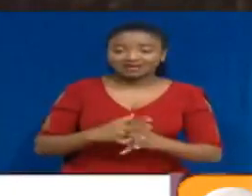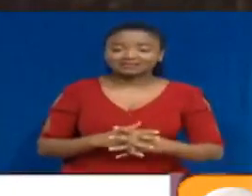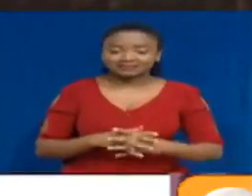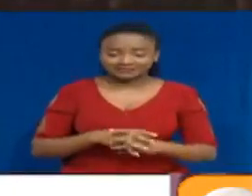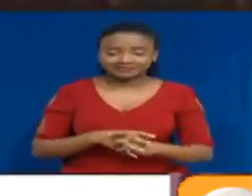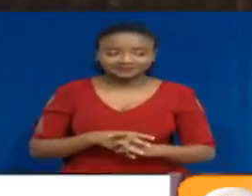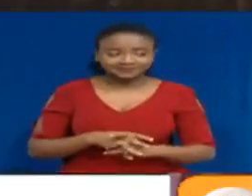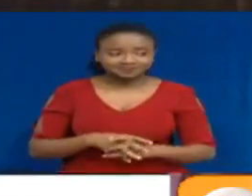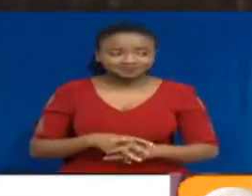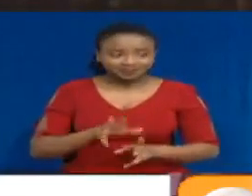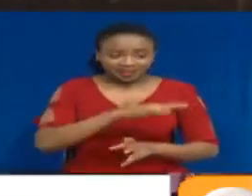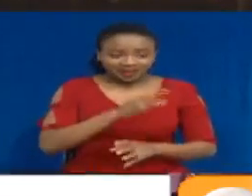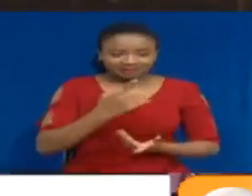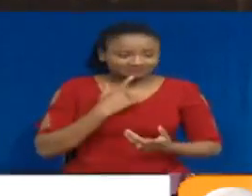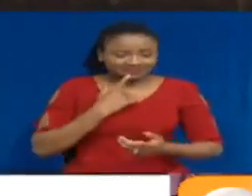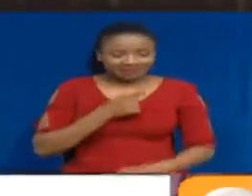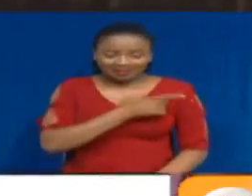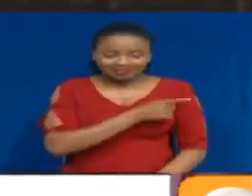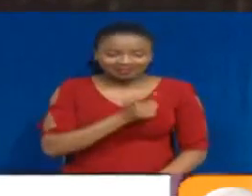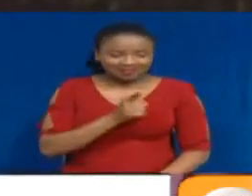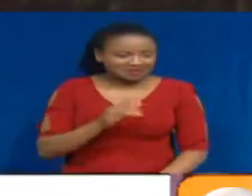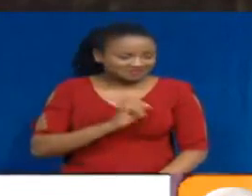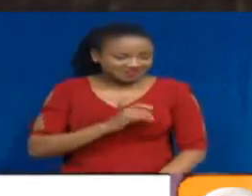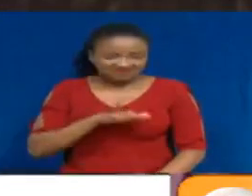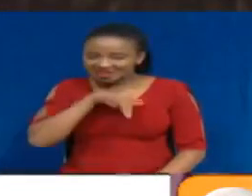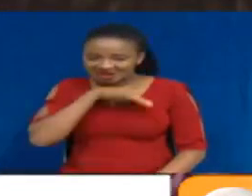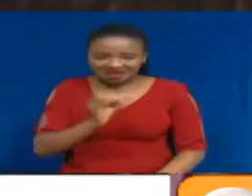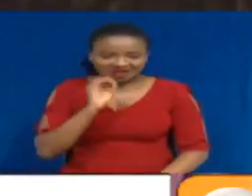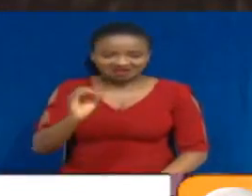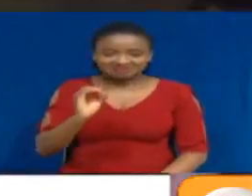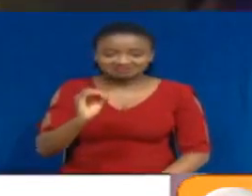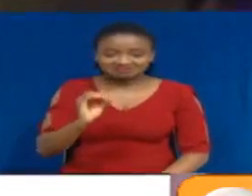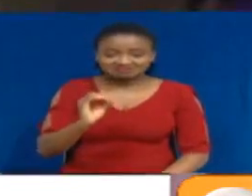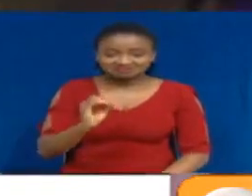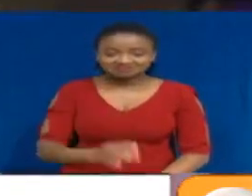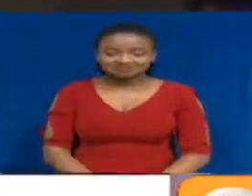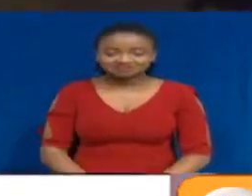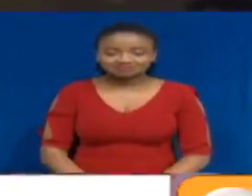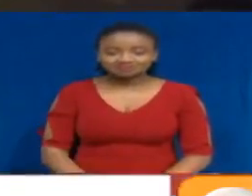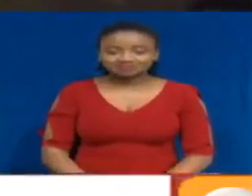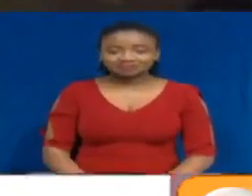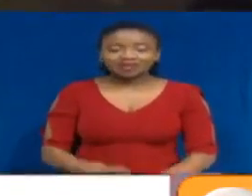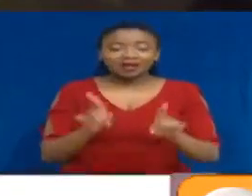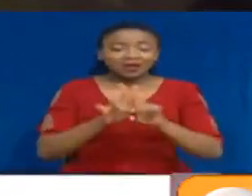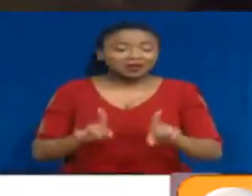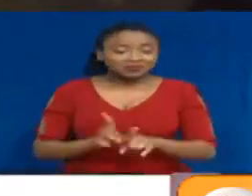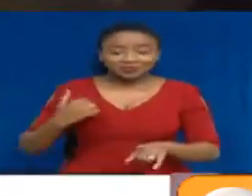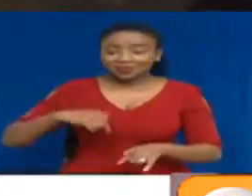wairia, naona ni kama hiyo ugonjwa Raila phobia hakuna. Sio umetuhakikishia hiyo. Hatuwezi vile